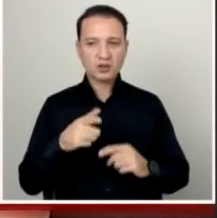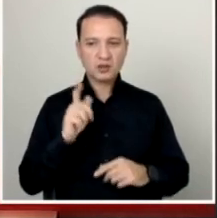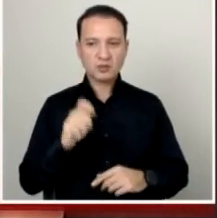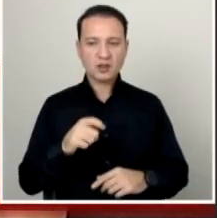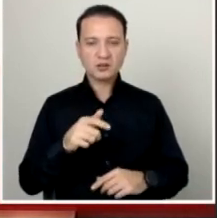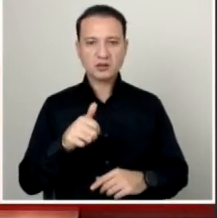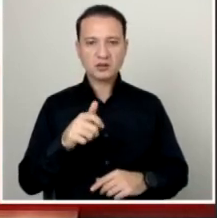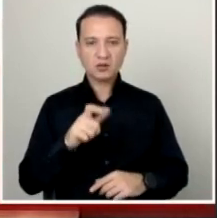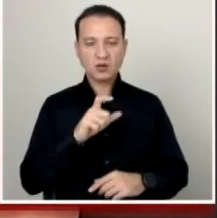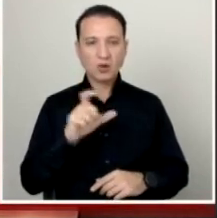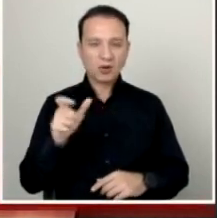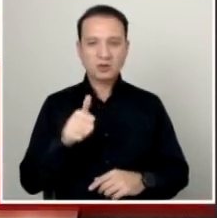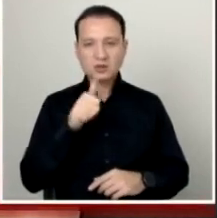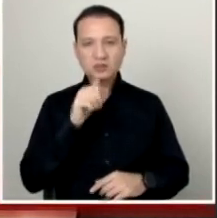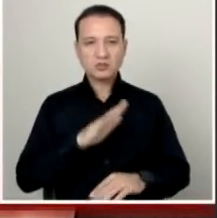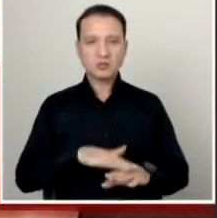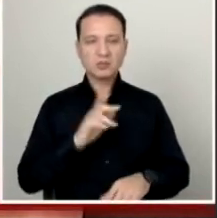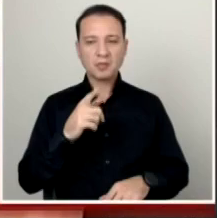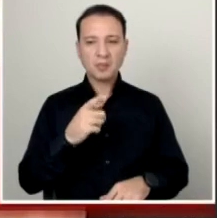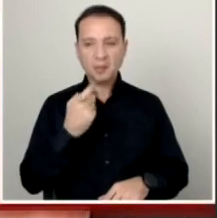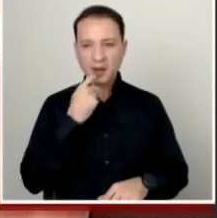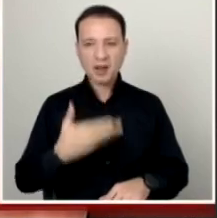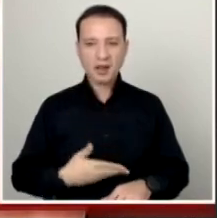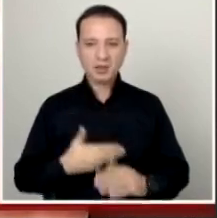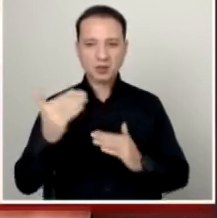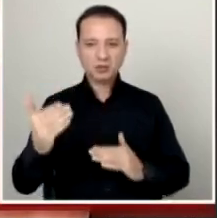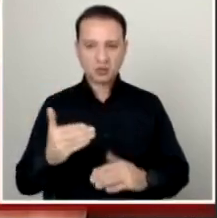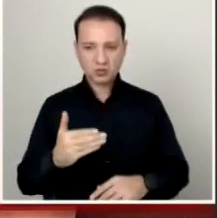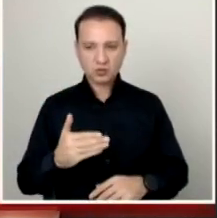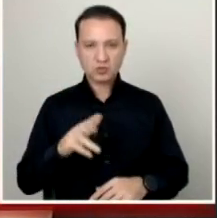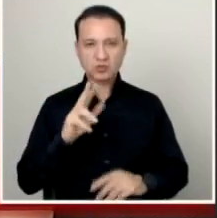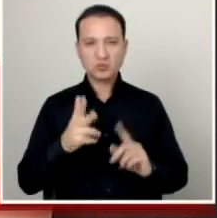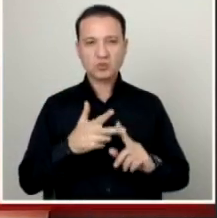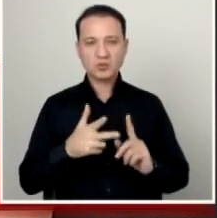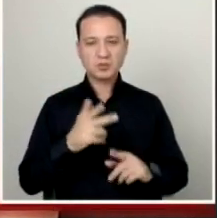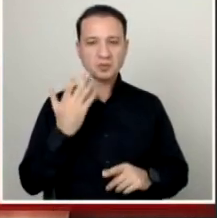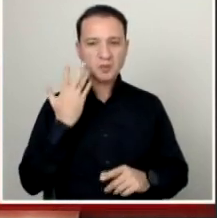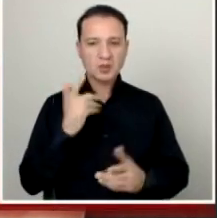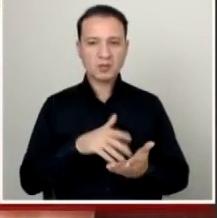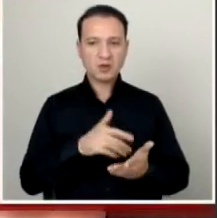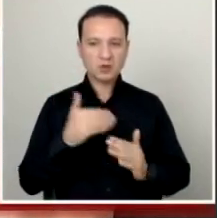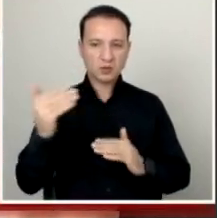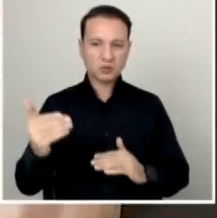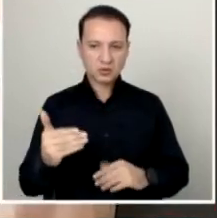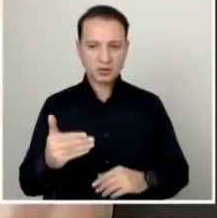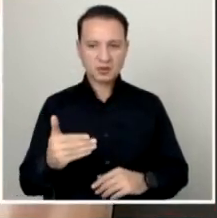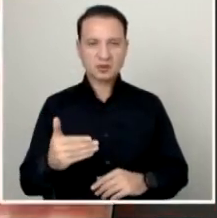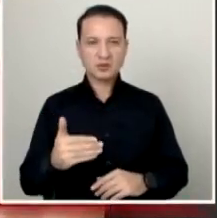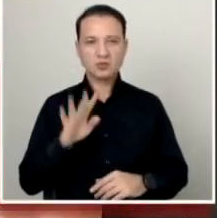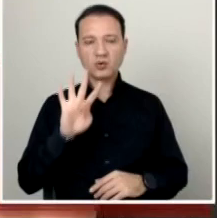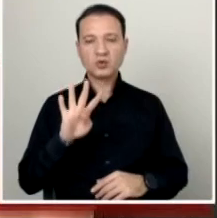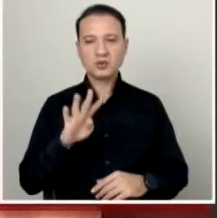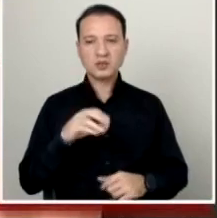şeylerden uzak durmak. 2- Beyaz ekmekten uzak durmak. 3- Pirinç pilavından uzak durmak. 4-